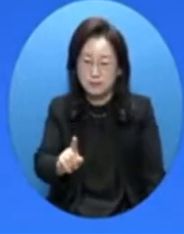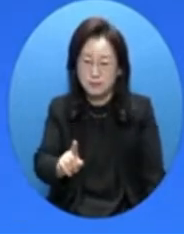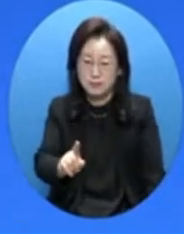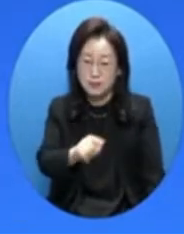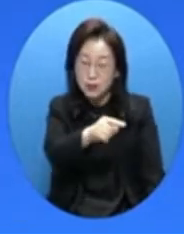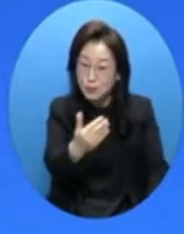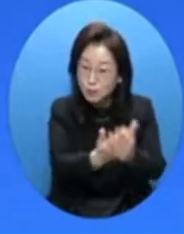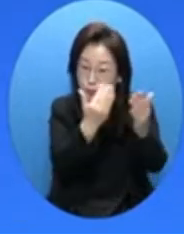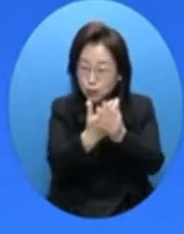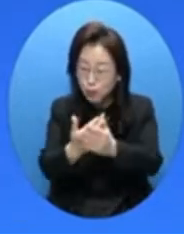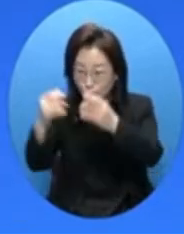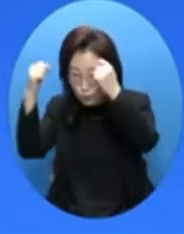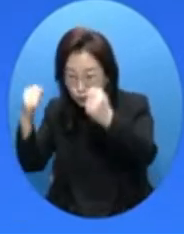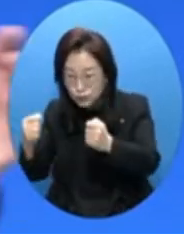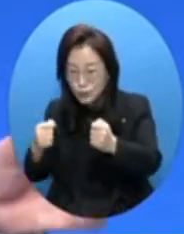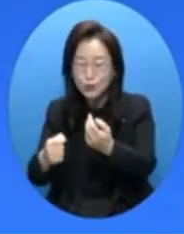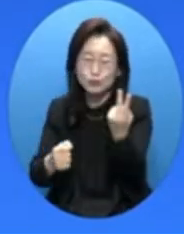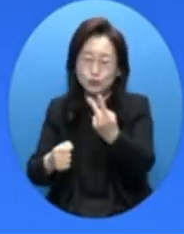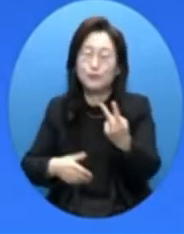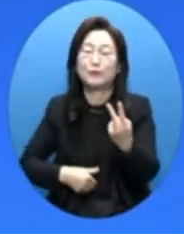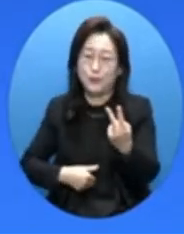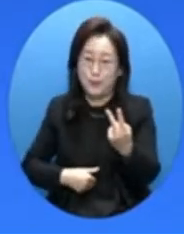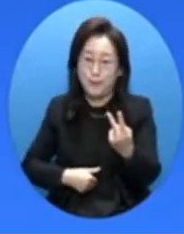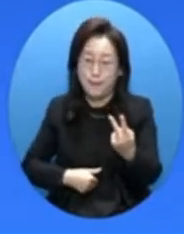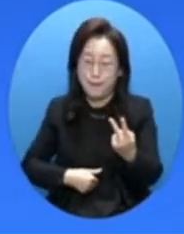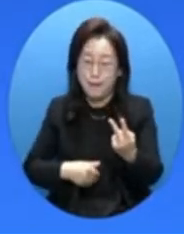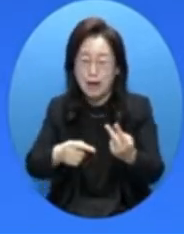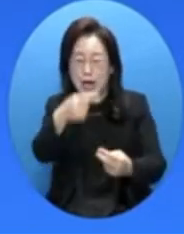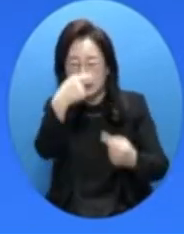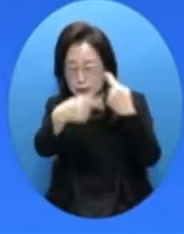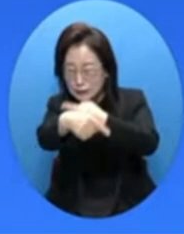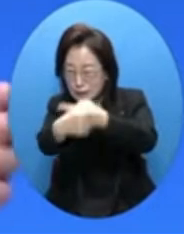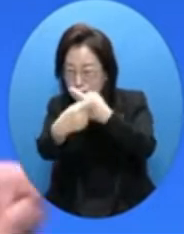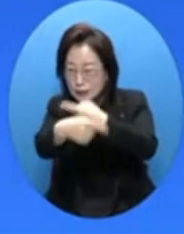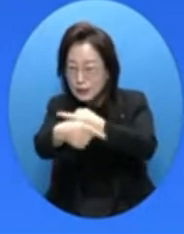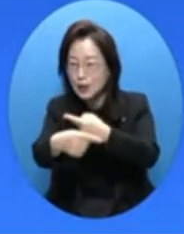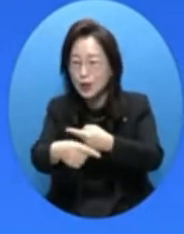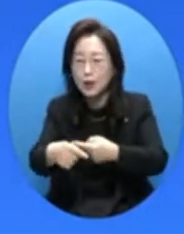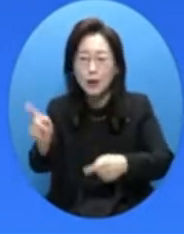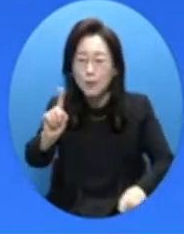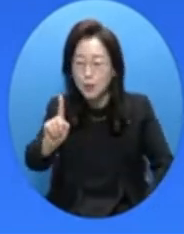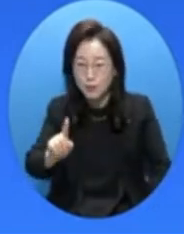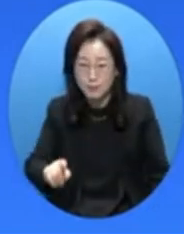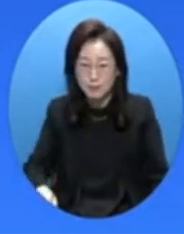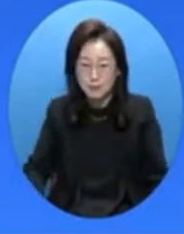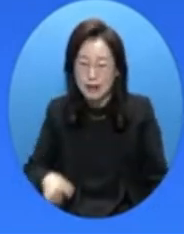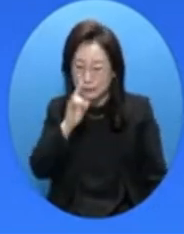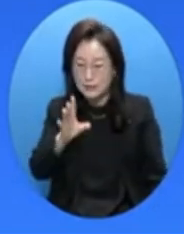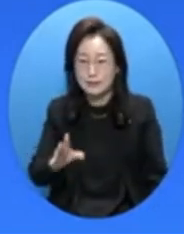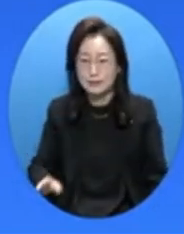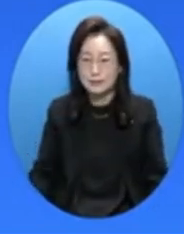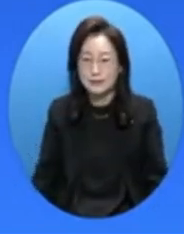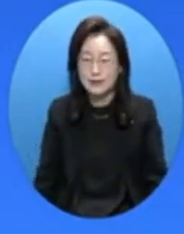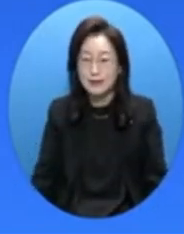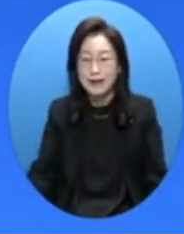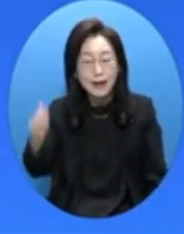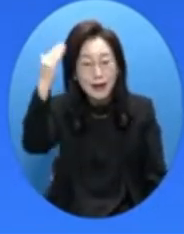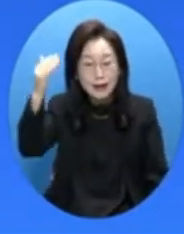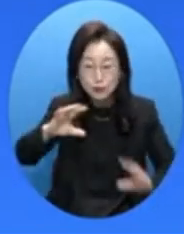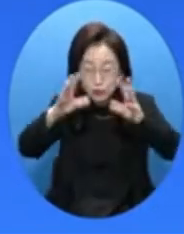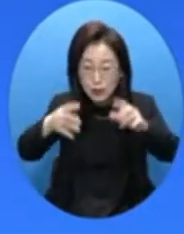진보도 필요하고 보수도 필요한 것입니다 볼 수 있는 사람이 집을 나쁘다고 그러고 또 짐벌인 사람의 벗을 나쁘다 그러면 안 됩니다 우리나라를 이렇게